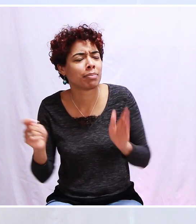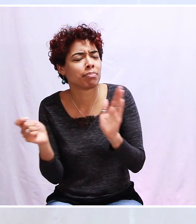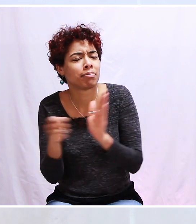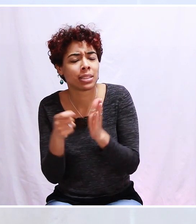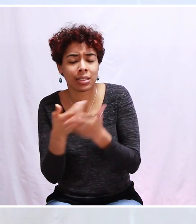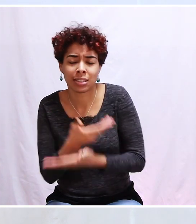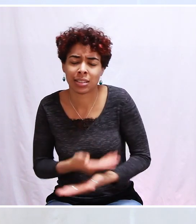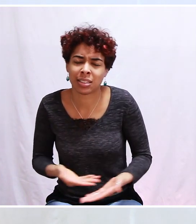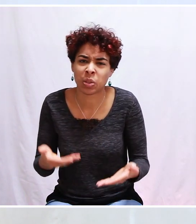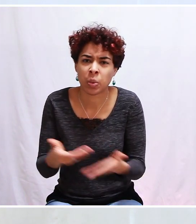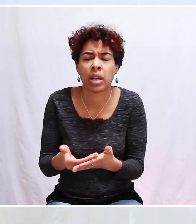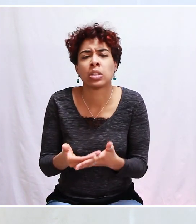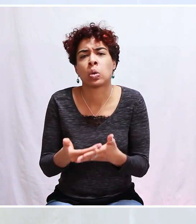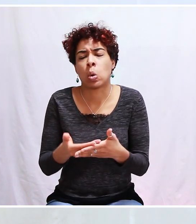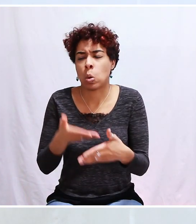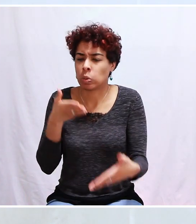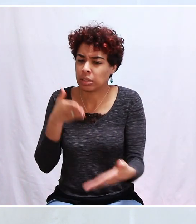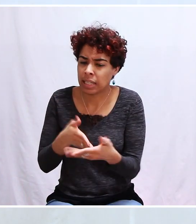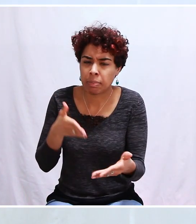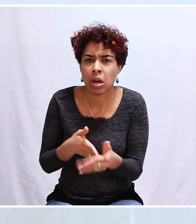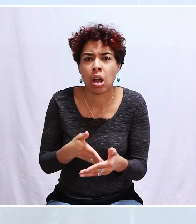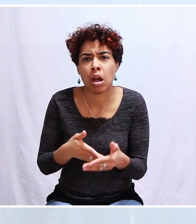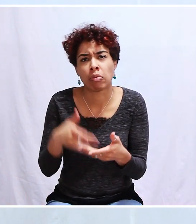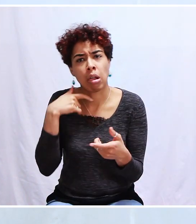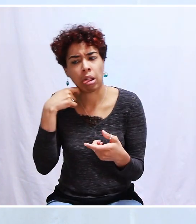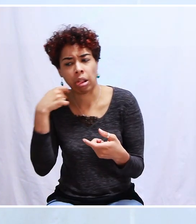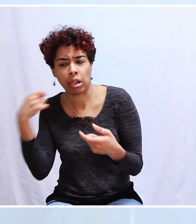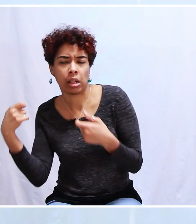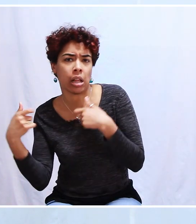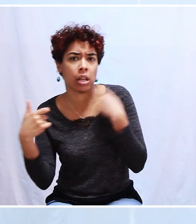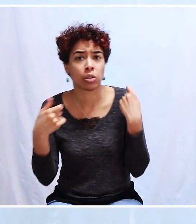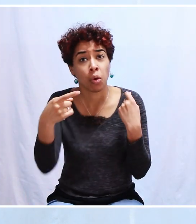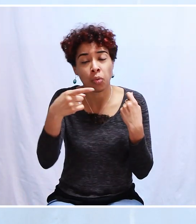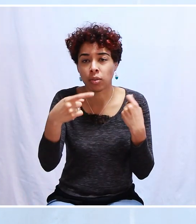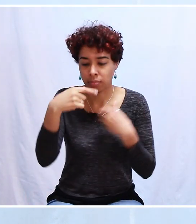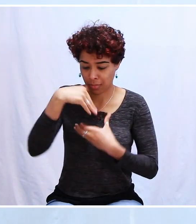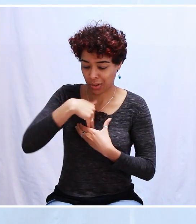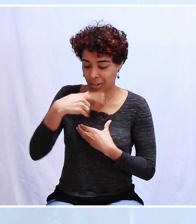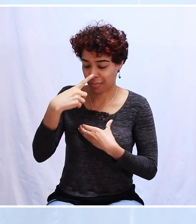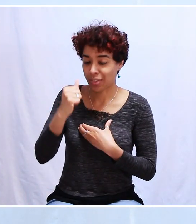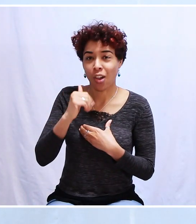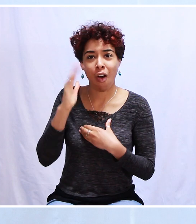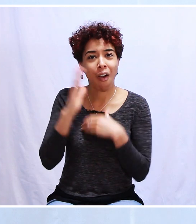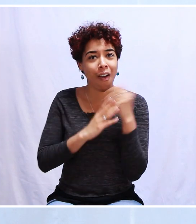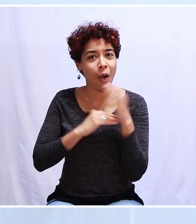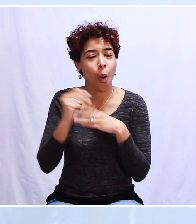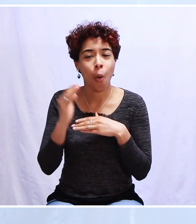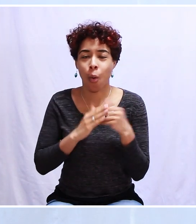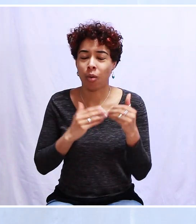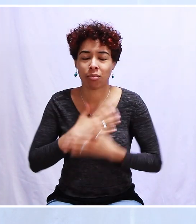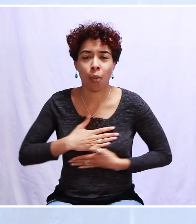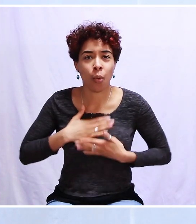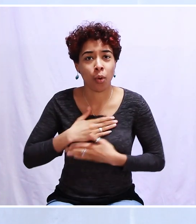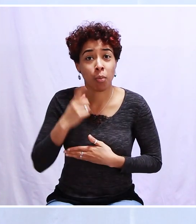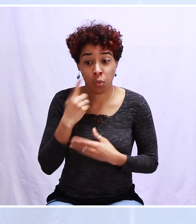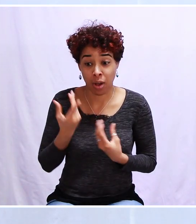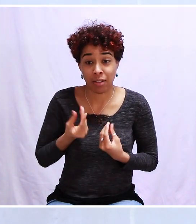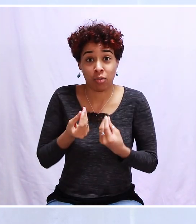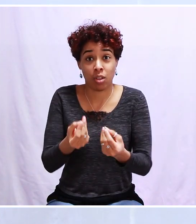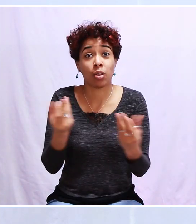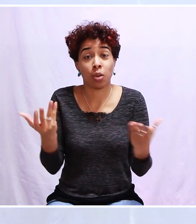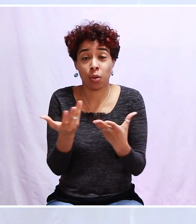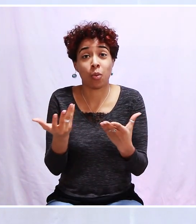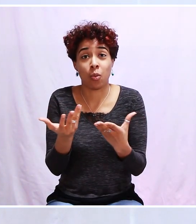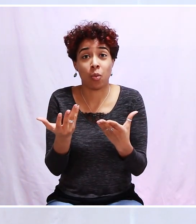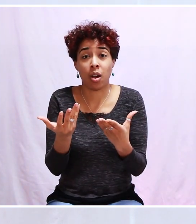passez par toutes sortes d'épreuves ou de tentations, estimez-vous heureux. elles sont pour vous l'occasion d'accéder à